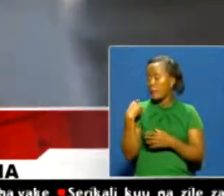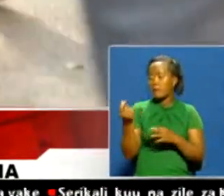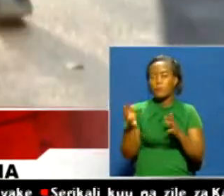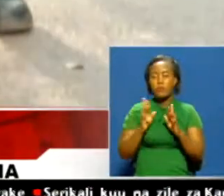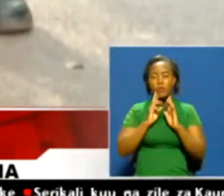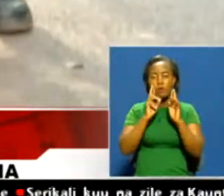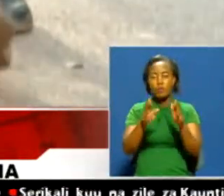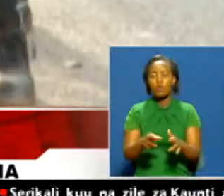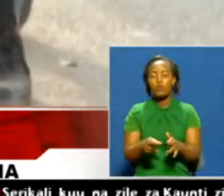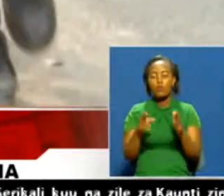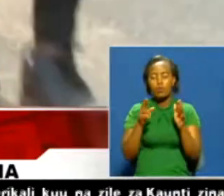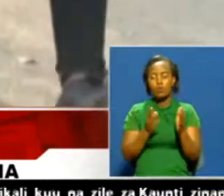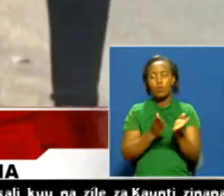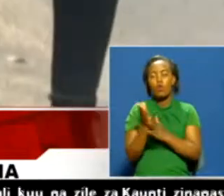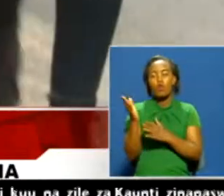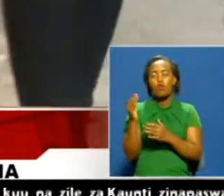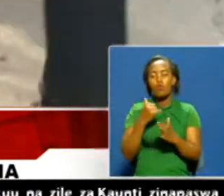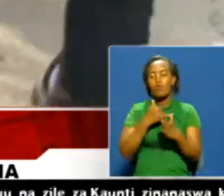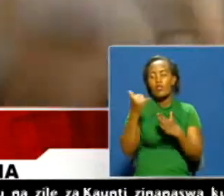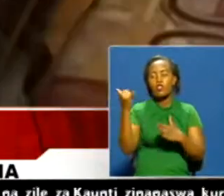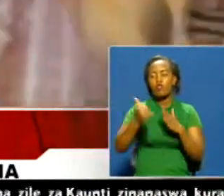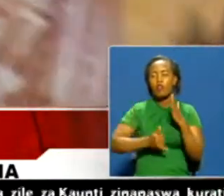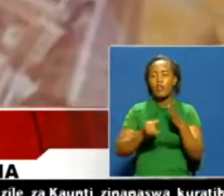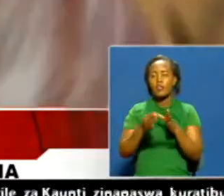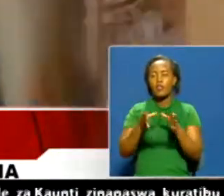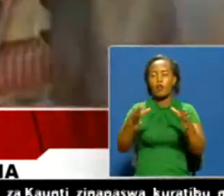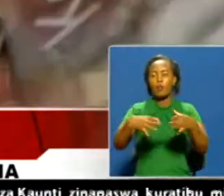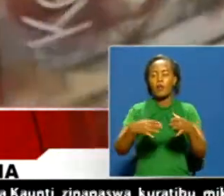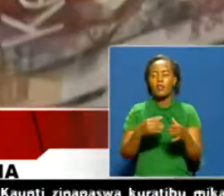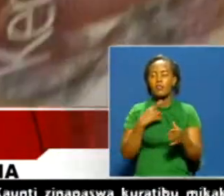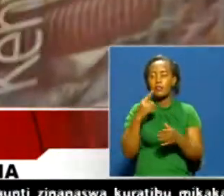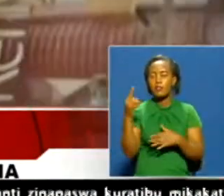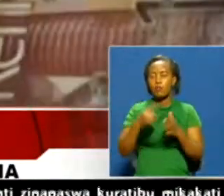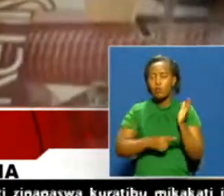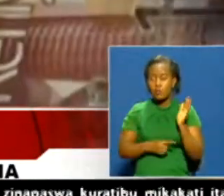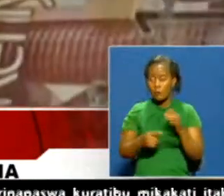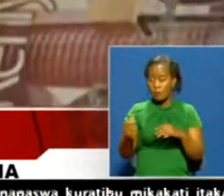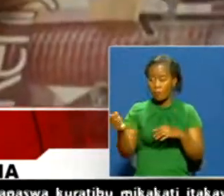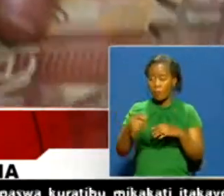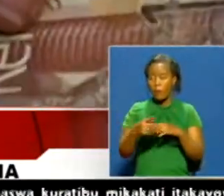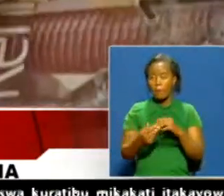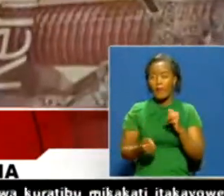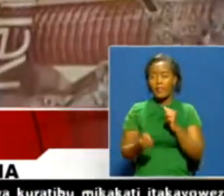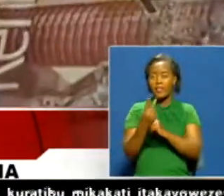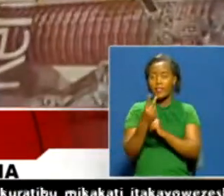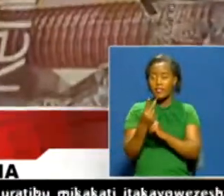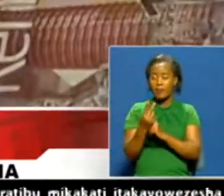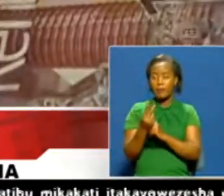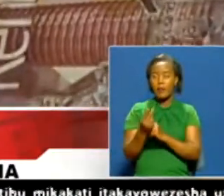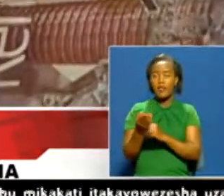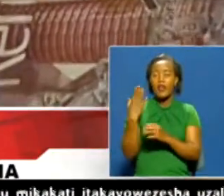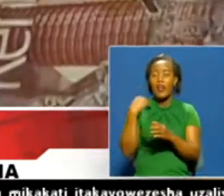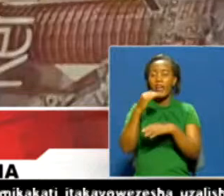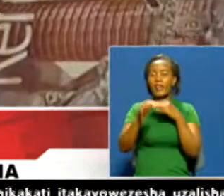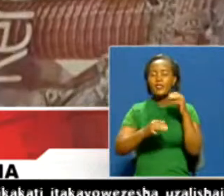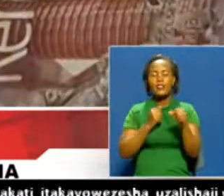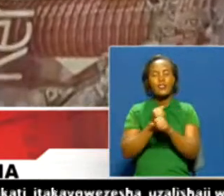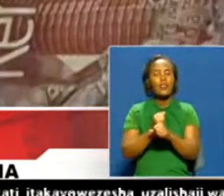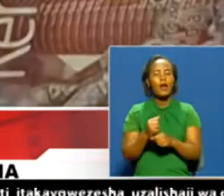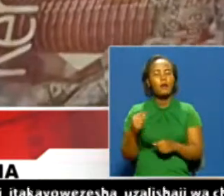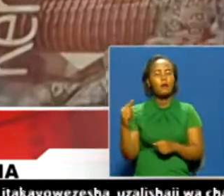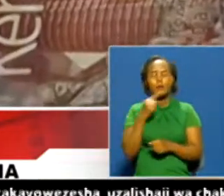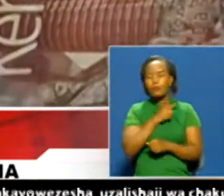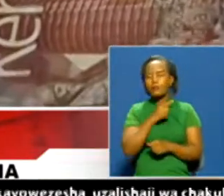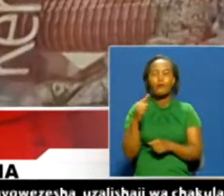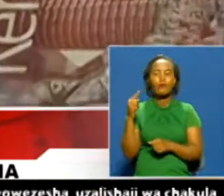udhibiti wa sekta ya bima, ambayo pia inaashiria kwamba mwezi Disemba mwaka 2020 ndio ulikuwa mbaya zaidi kwa kampuni